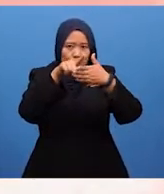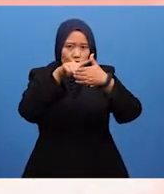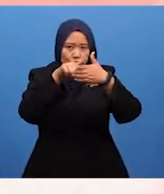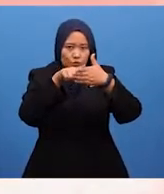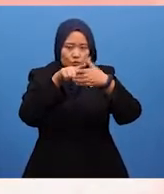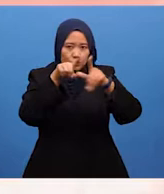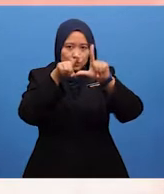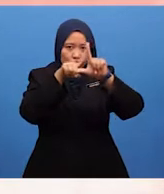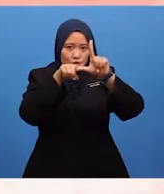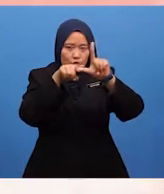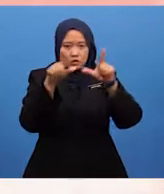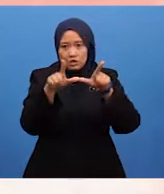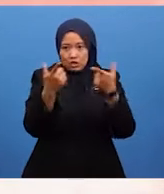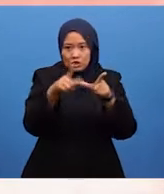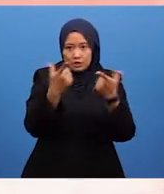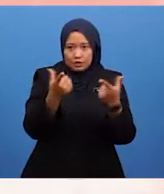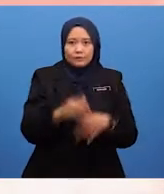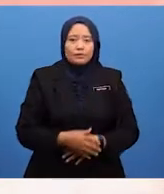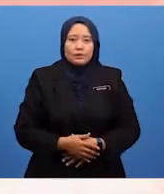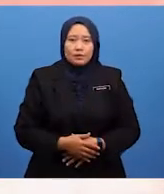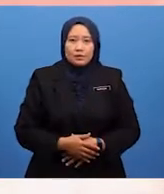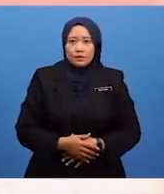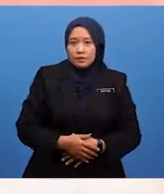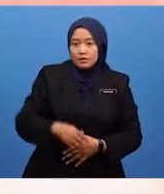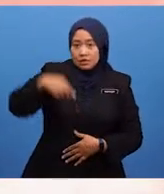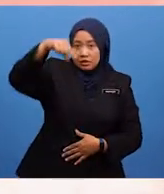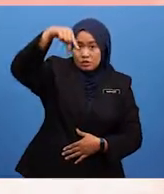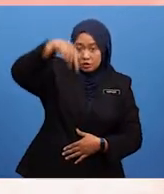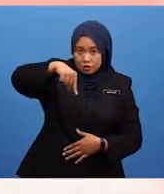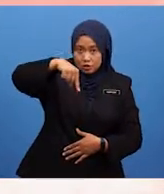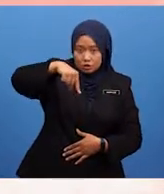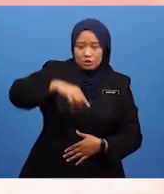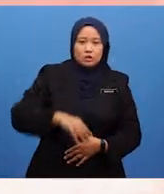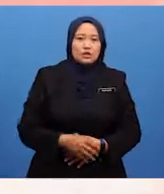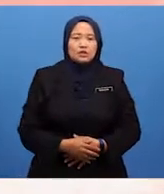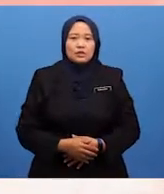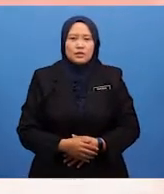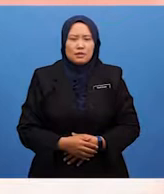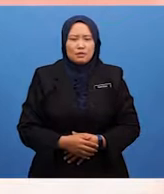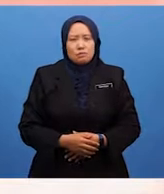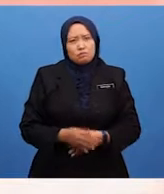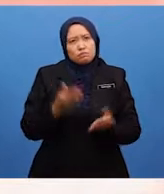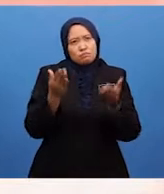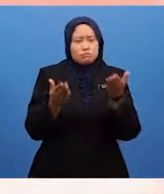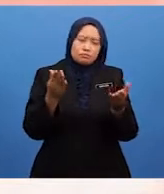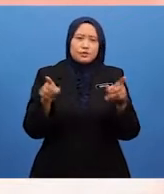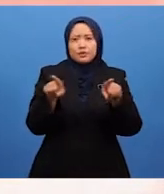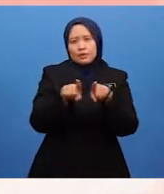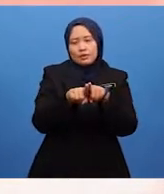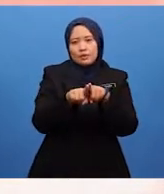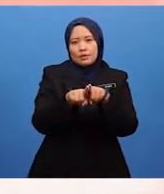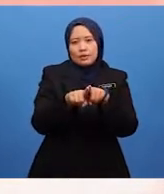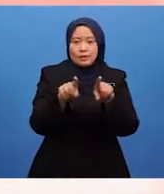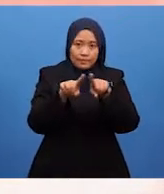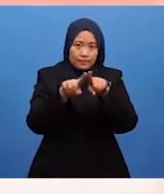dipanggil sebagai Jang Teluk dia sebenarnya diare cangke lukis dengan jangka Tulo nyampe sama tetapi jangka lukis nih